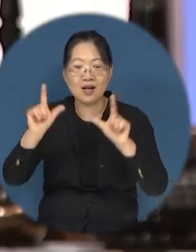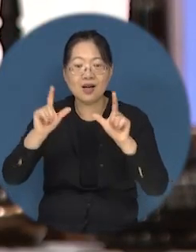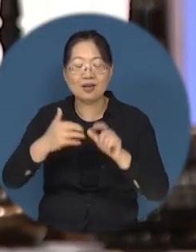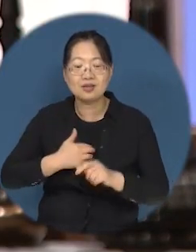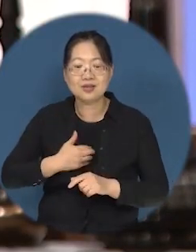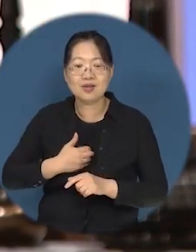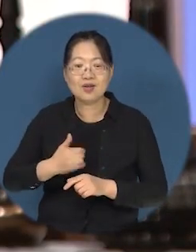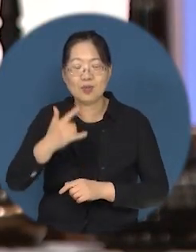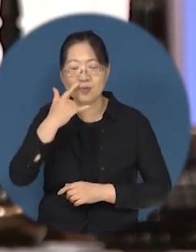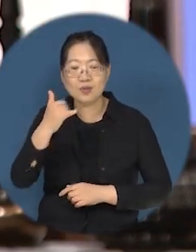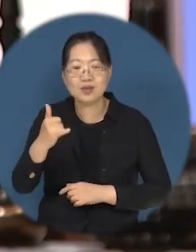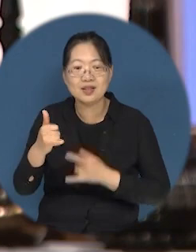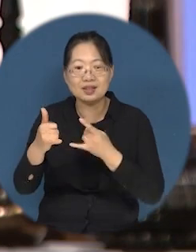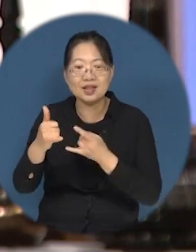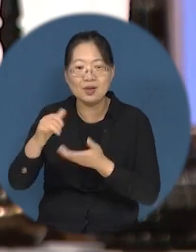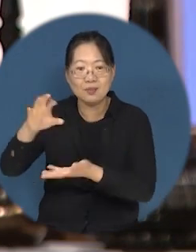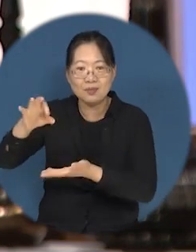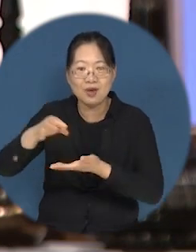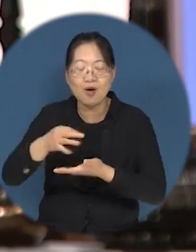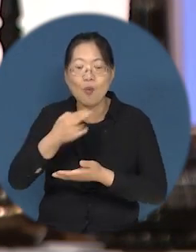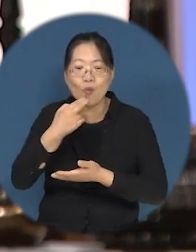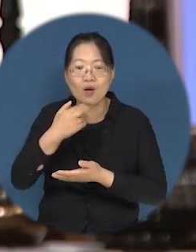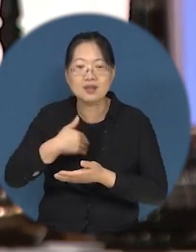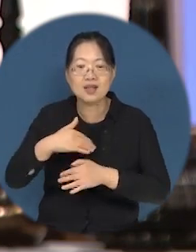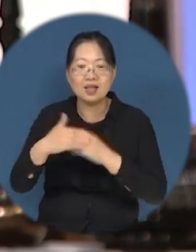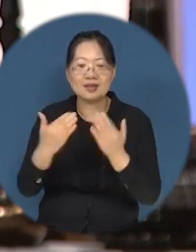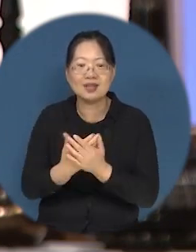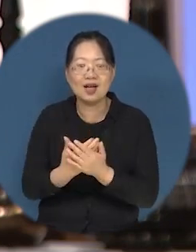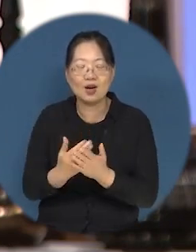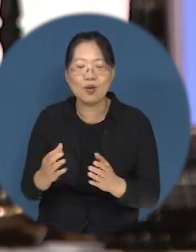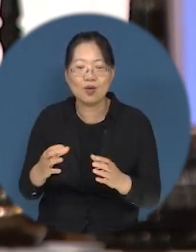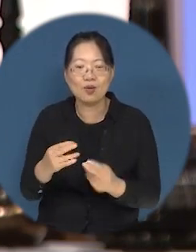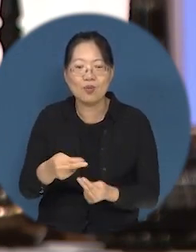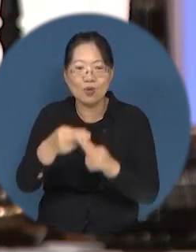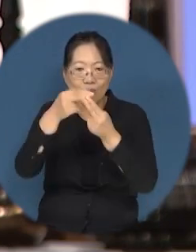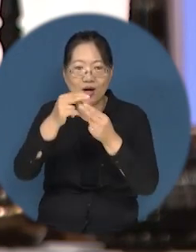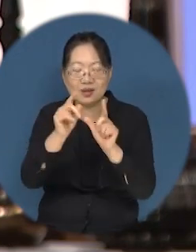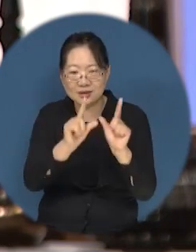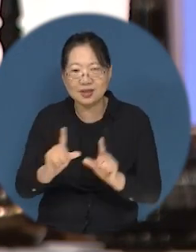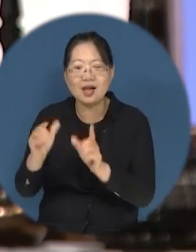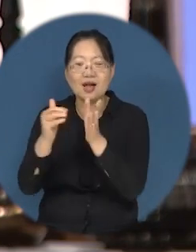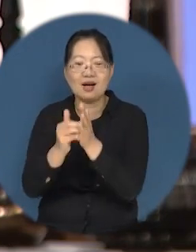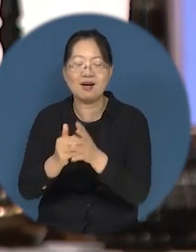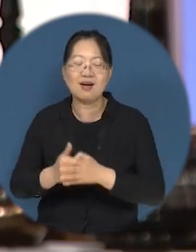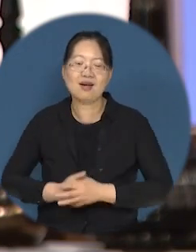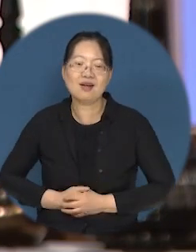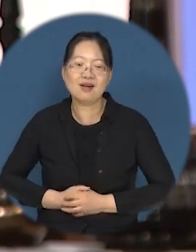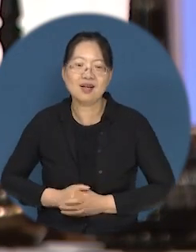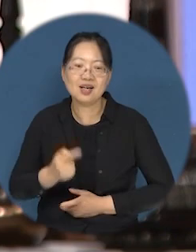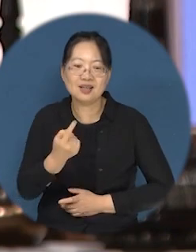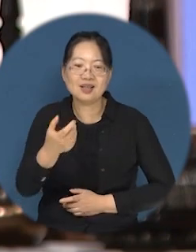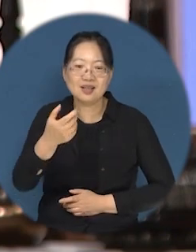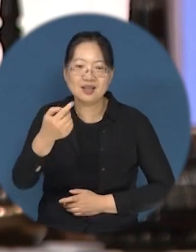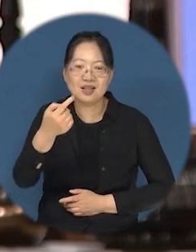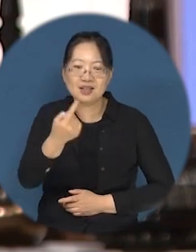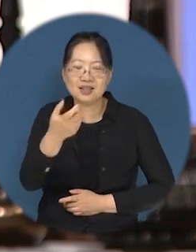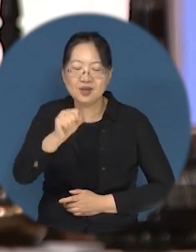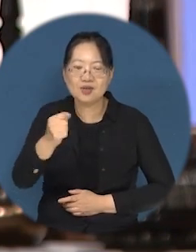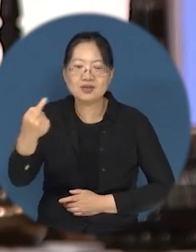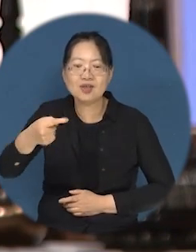90년대에 저는 이제 부모님에게 받은 건 없고 그냥 제가 다 이제 모아서 이제 살았는데 그 1억 천을